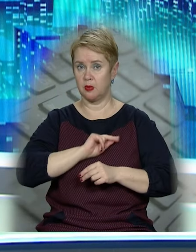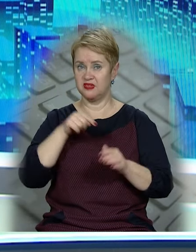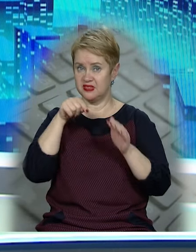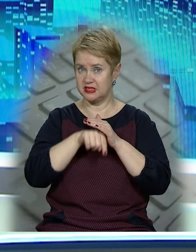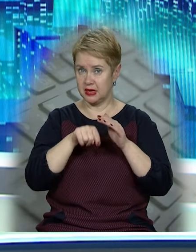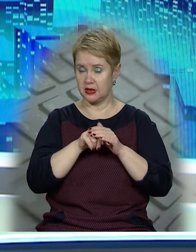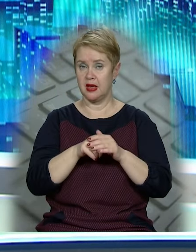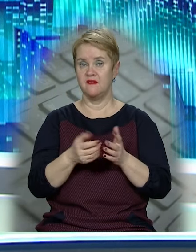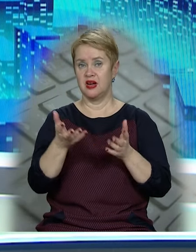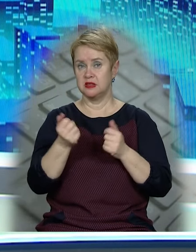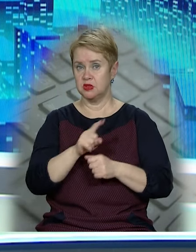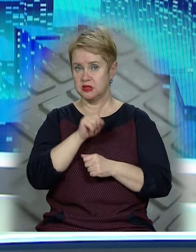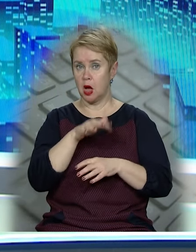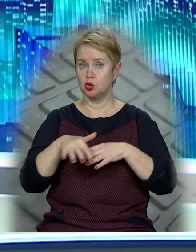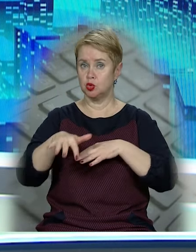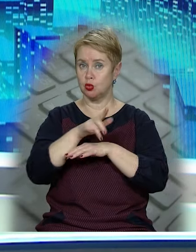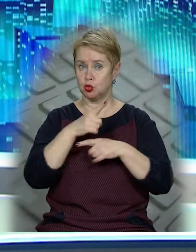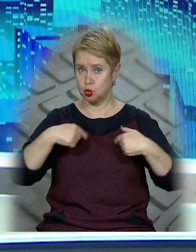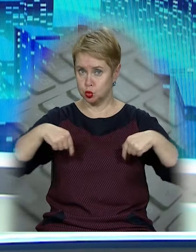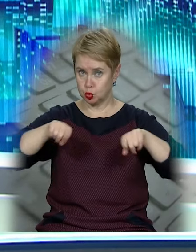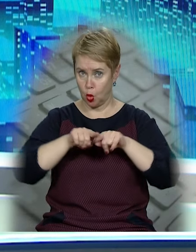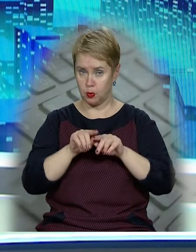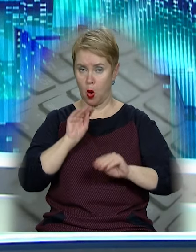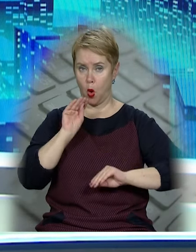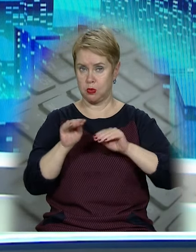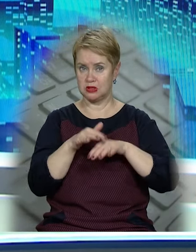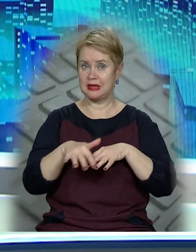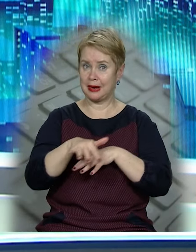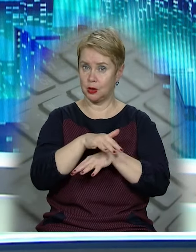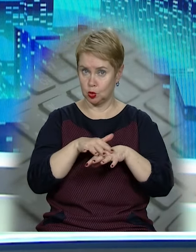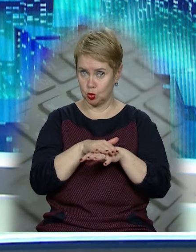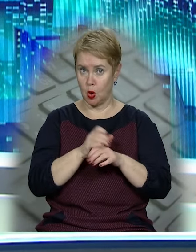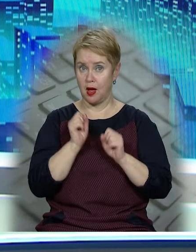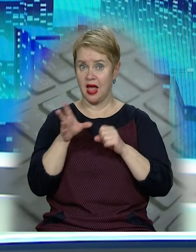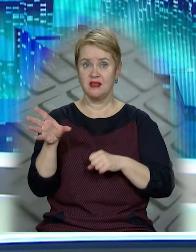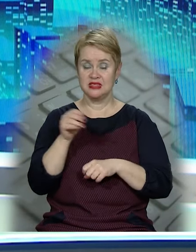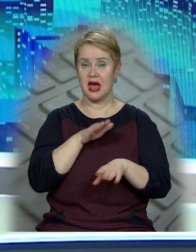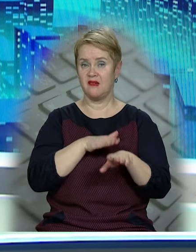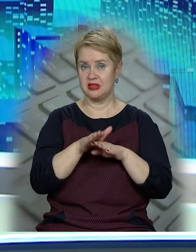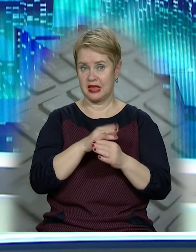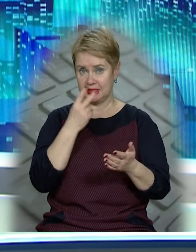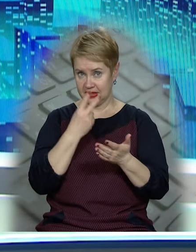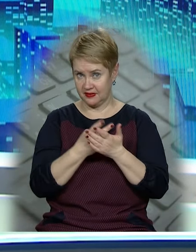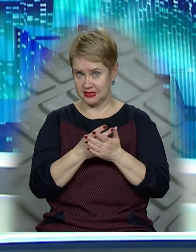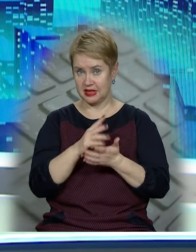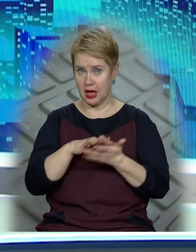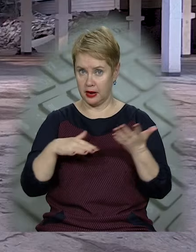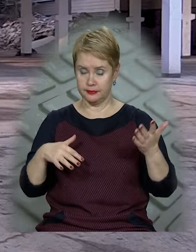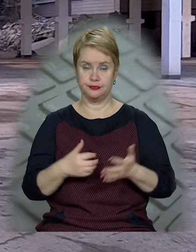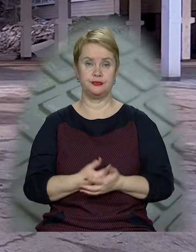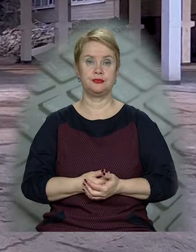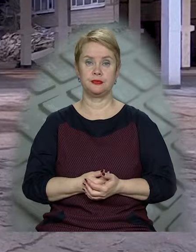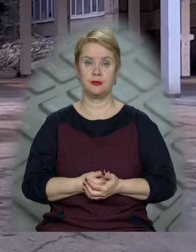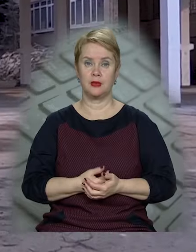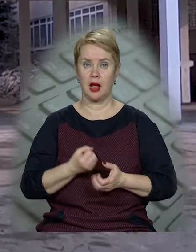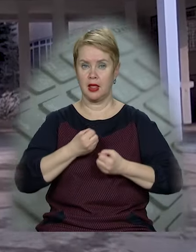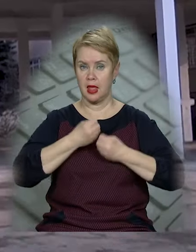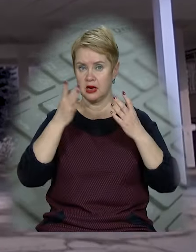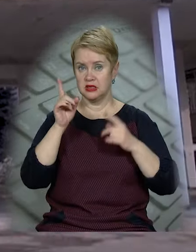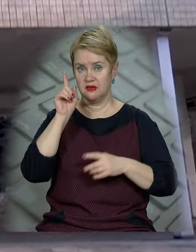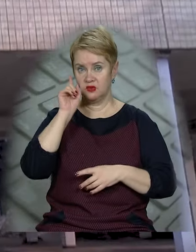всередині, згодом візьмуться за зовнішнє оздоблення та облаштування території. Як все відбувається, дивіться далі. Яскравий